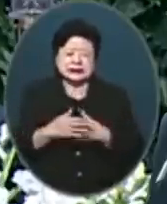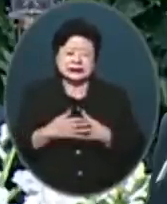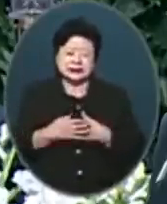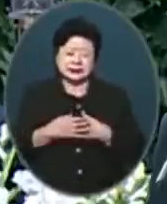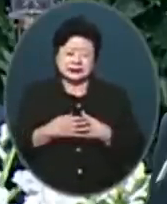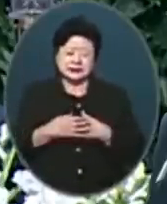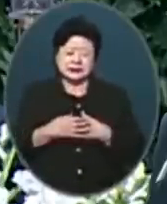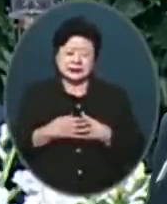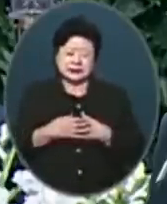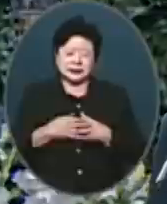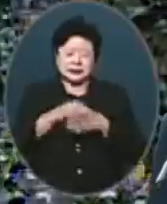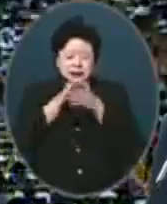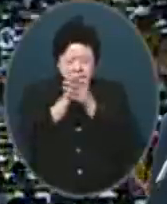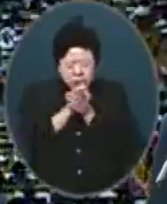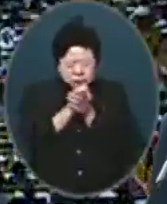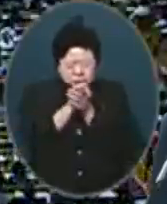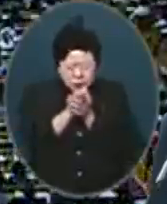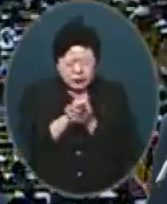그렇게